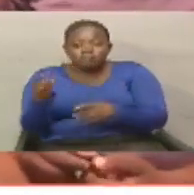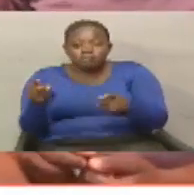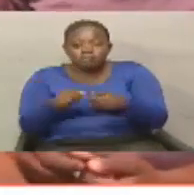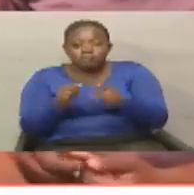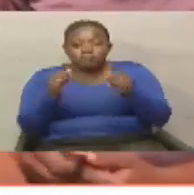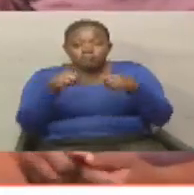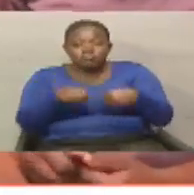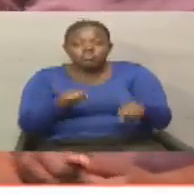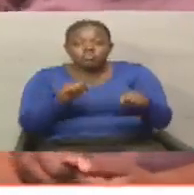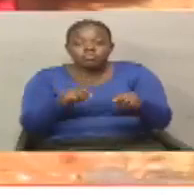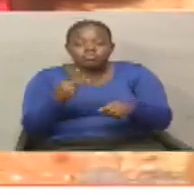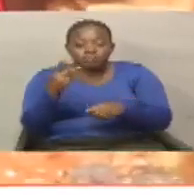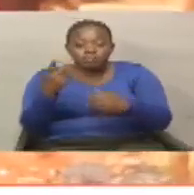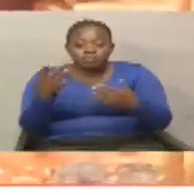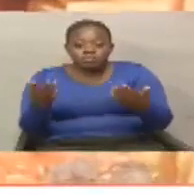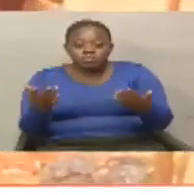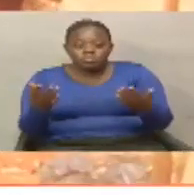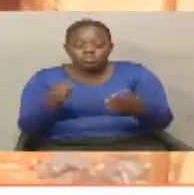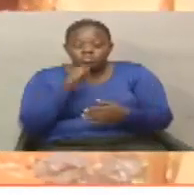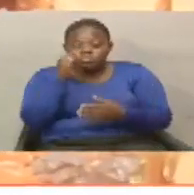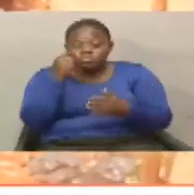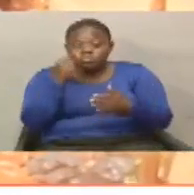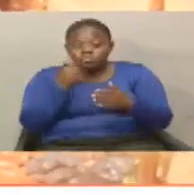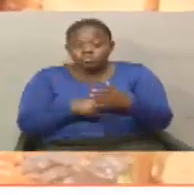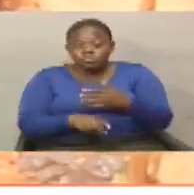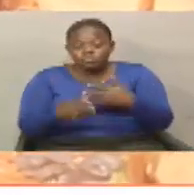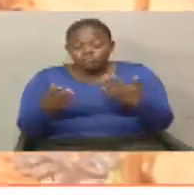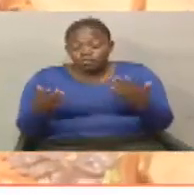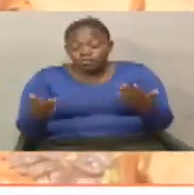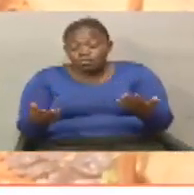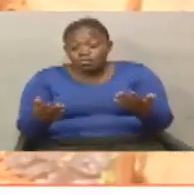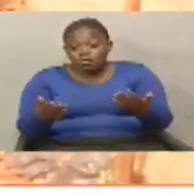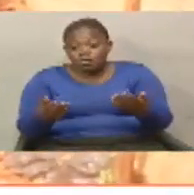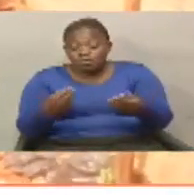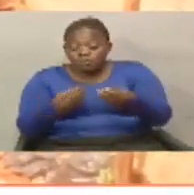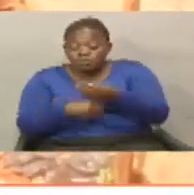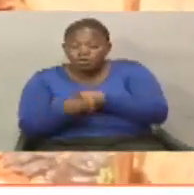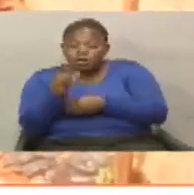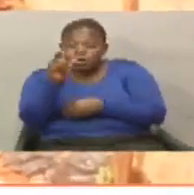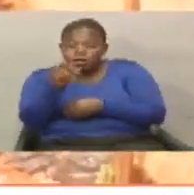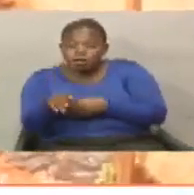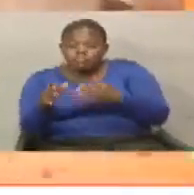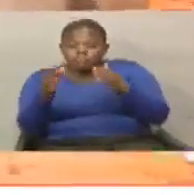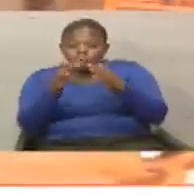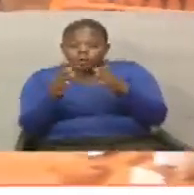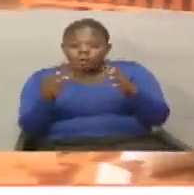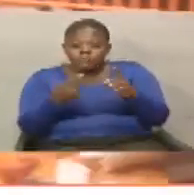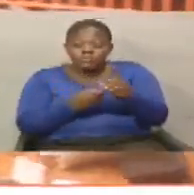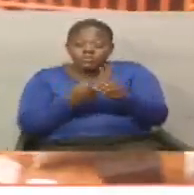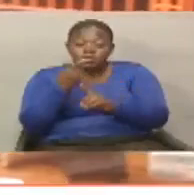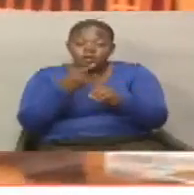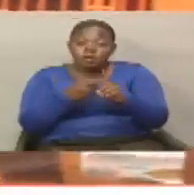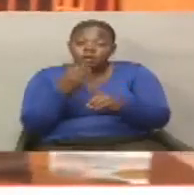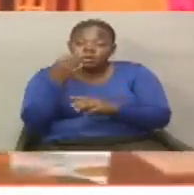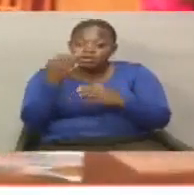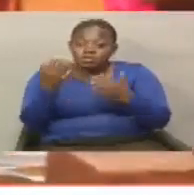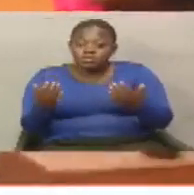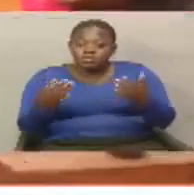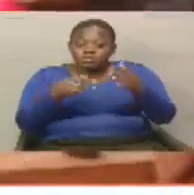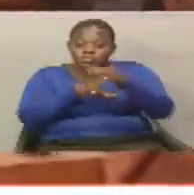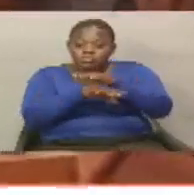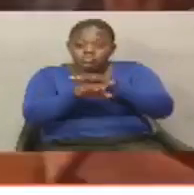bodaboda nabali atutaase mama. Omukadde ategeeza ntaguzaako ku muntu yenna ennyumba ye ng'emizigo esatu yaguza mu Falansa kati